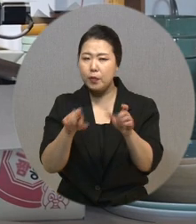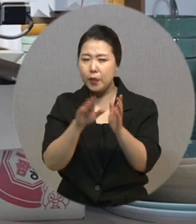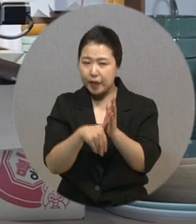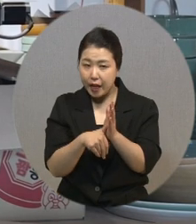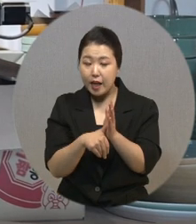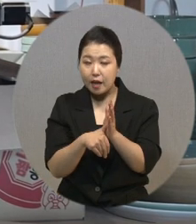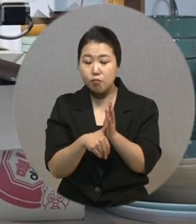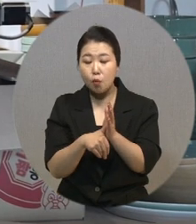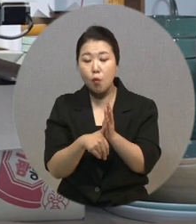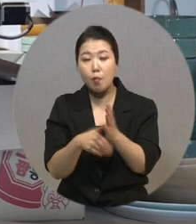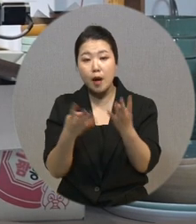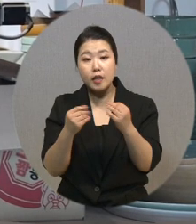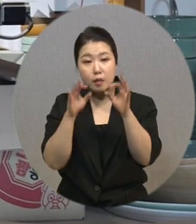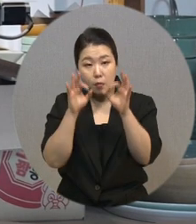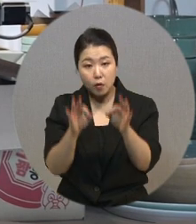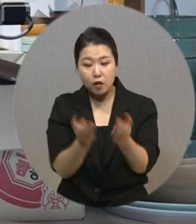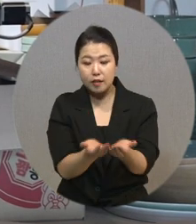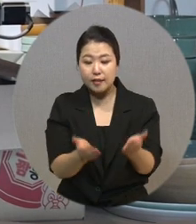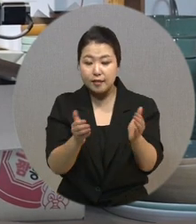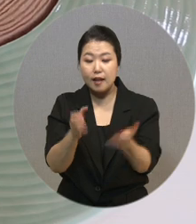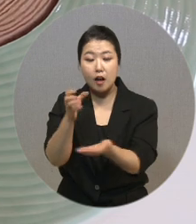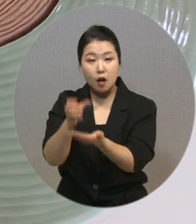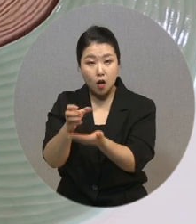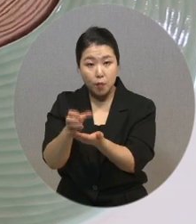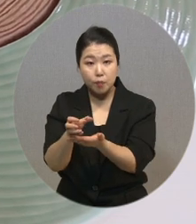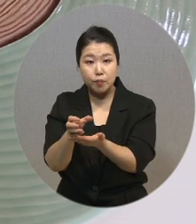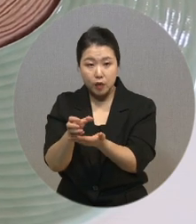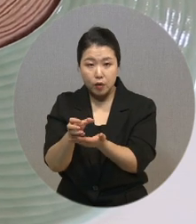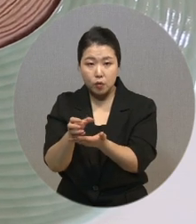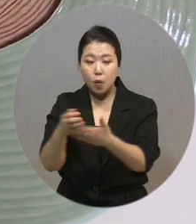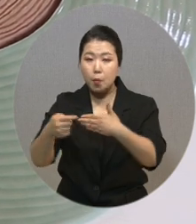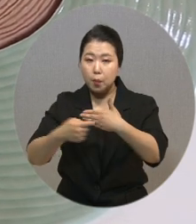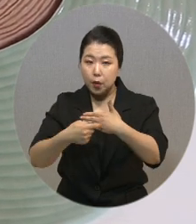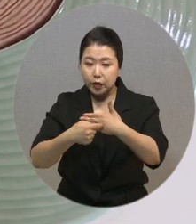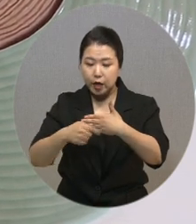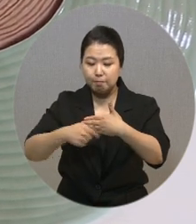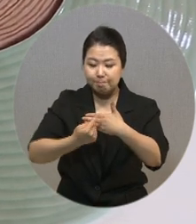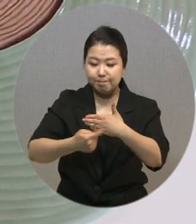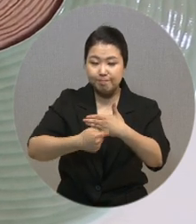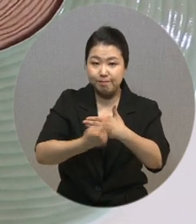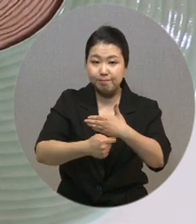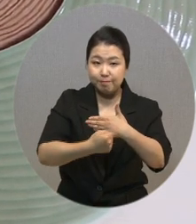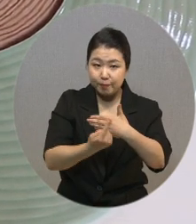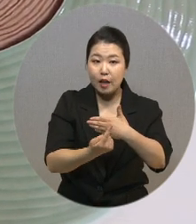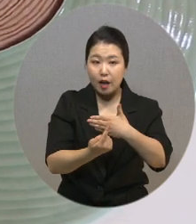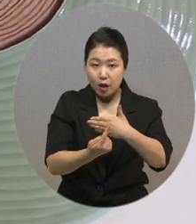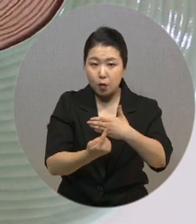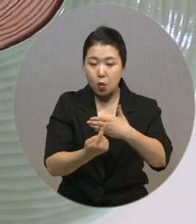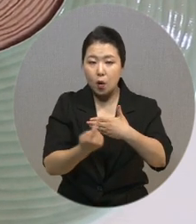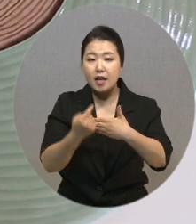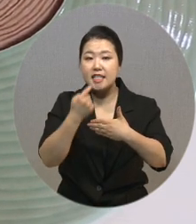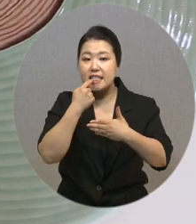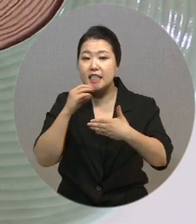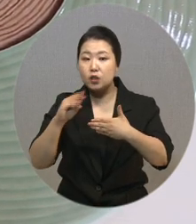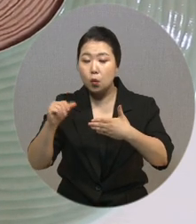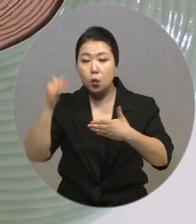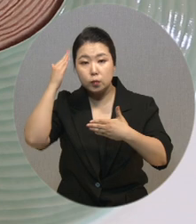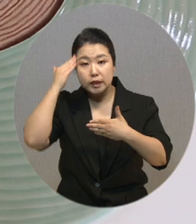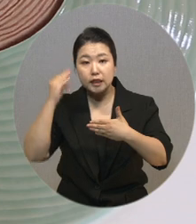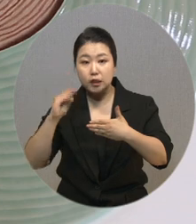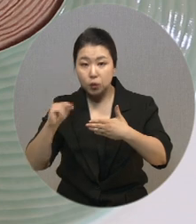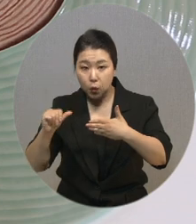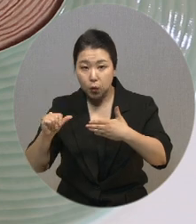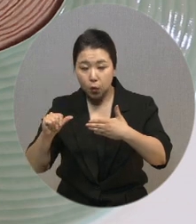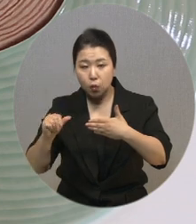흔히 보던 그릇과 컵에도 표면에 음각을 새인 뒤 백토 흙토 같은